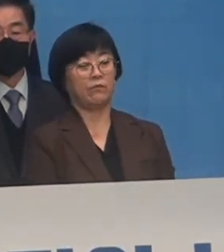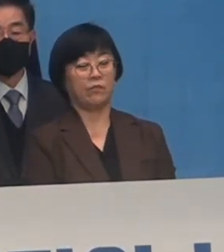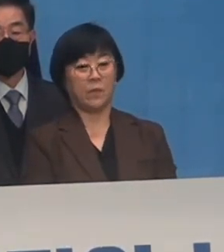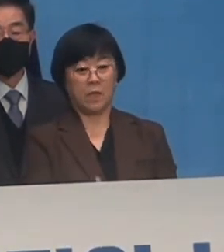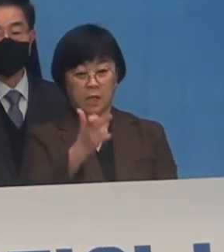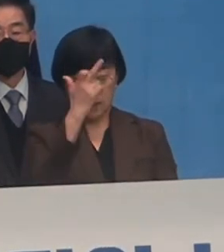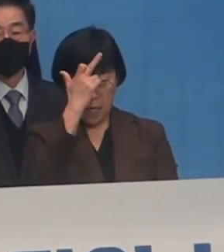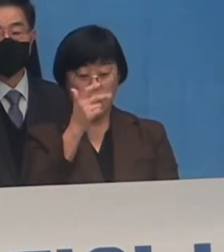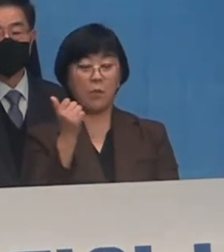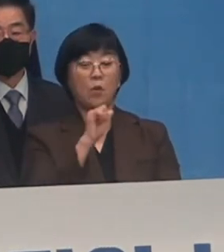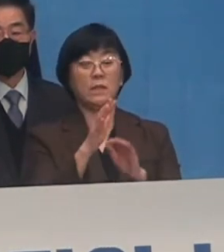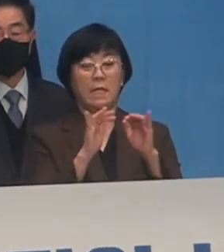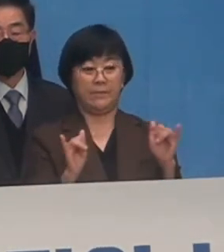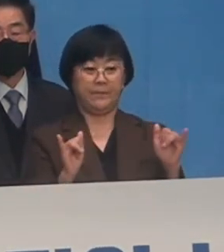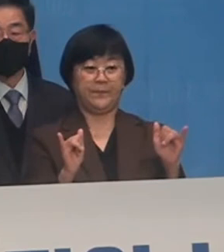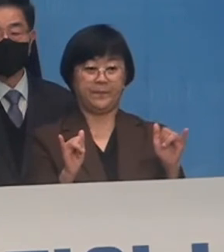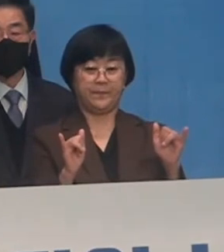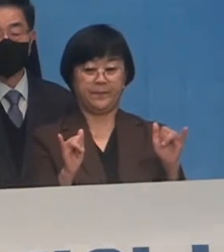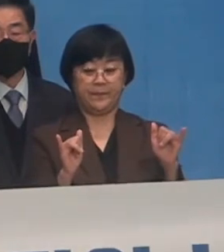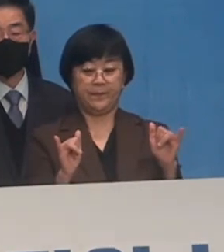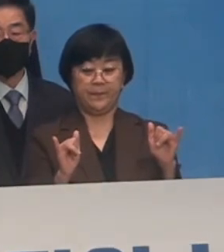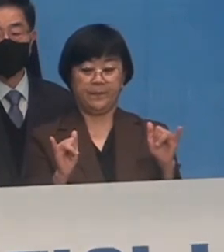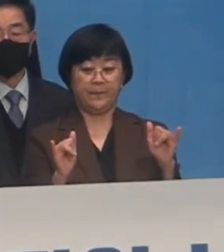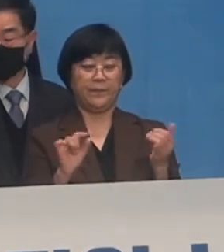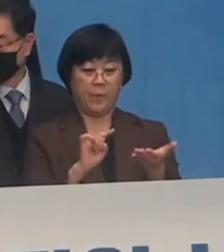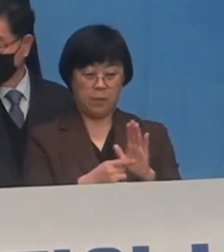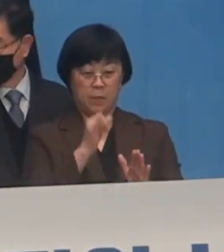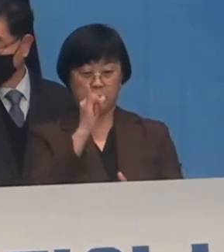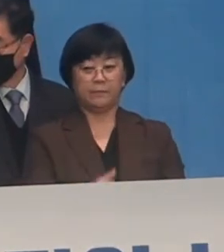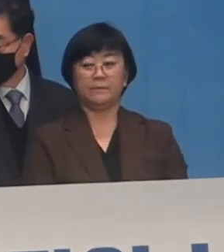최진영 변호사님께서 다시 한번 발표를 좀